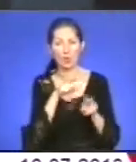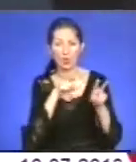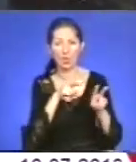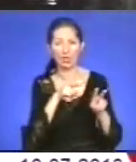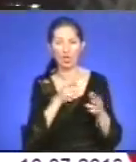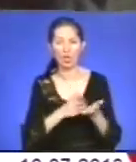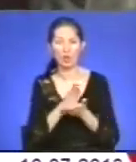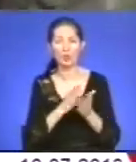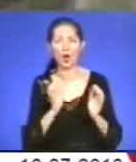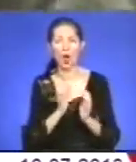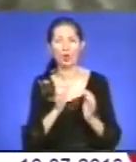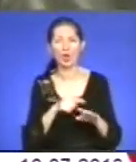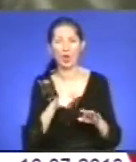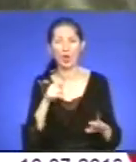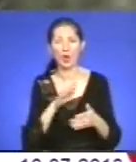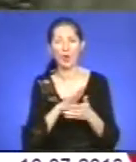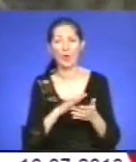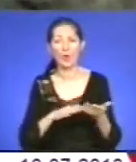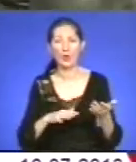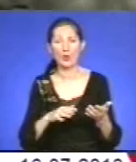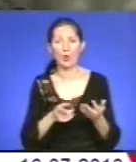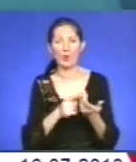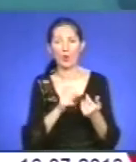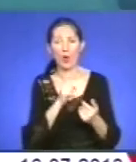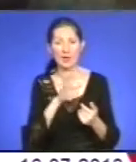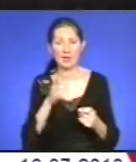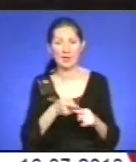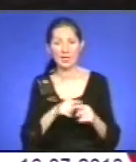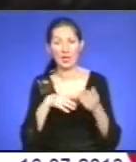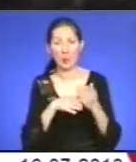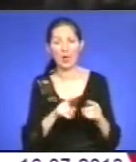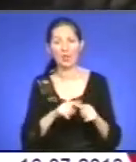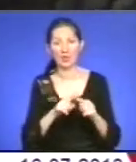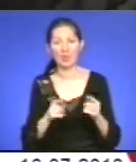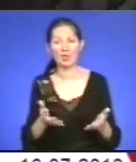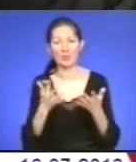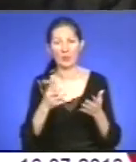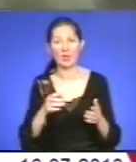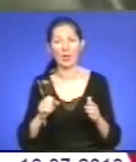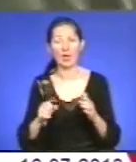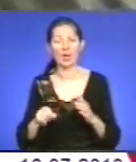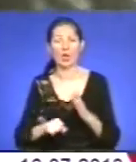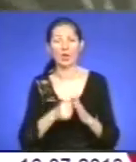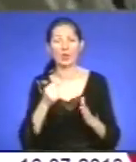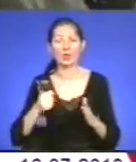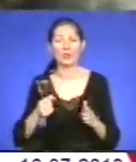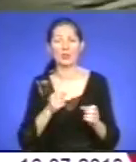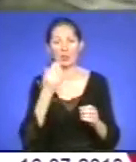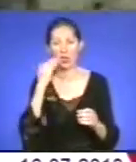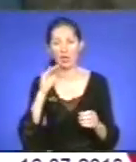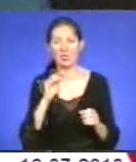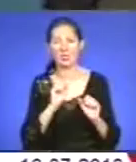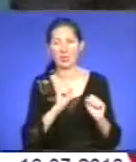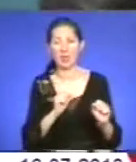Служба охорони реагує упродовж кількох хвилин. Це допомагає швидше розкрити злочин. Найкращий захист від шахраїв – надійні